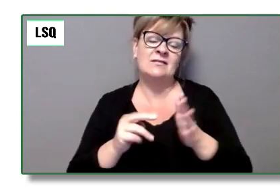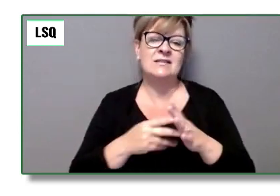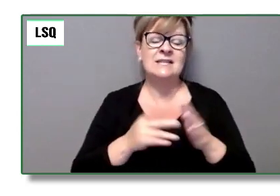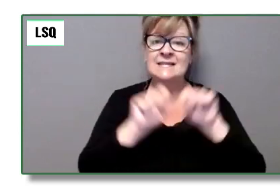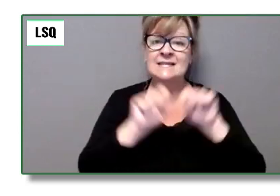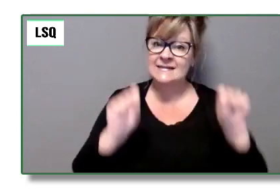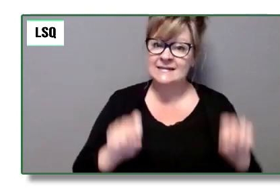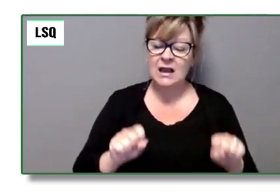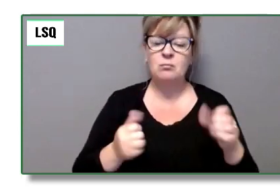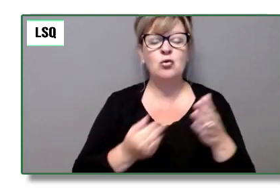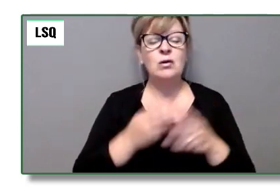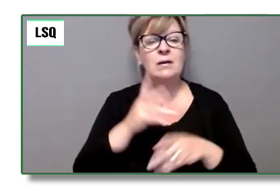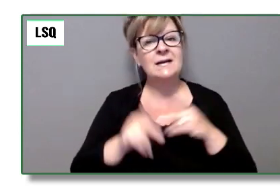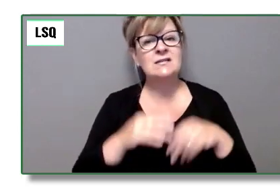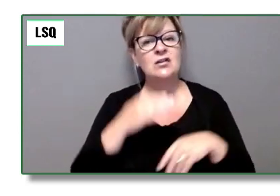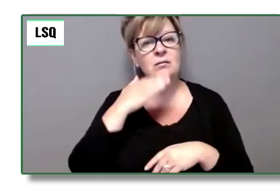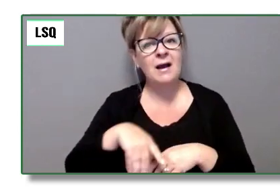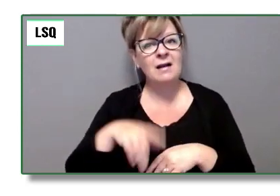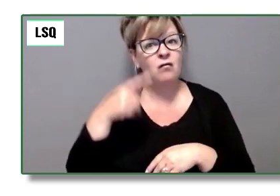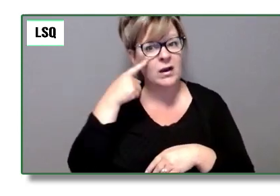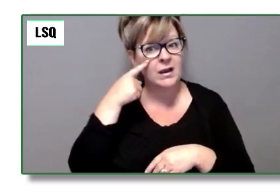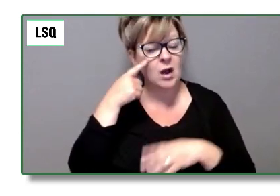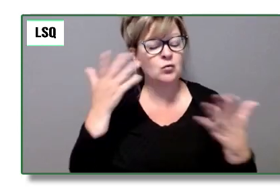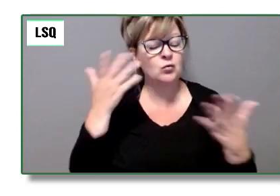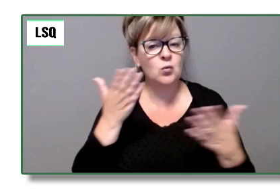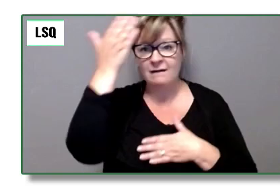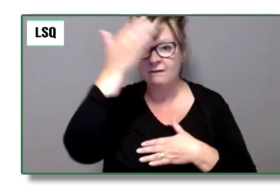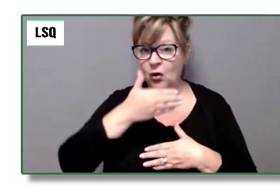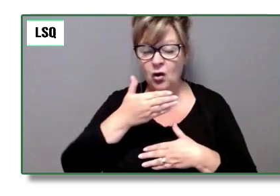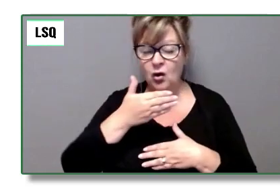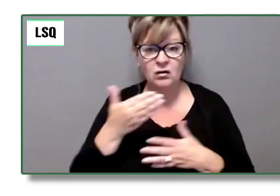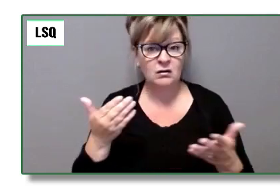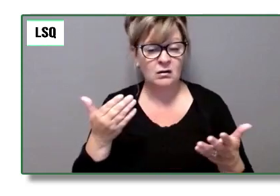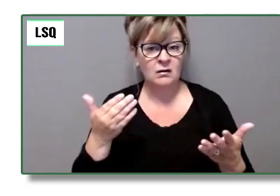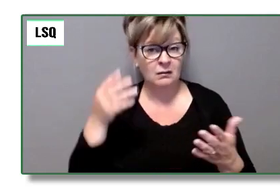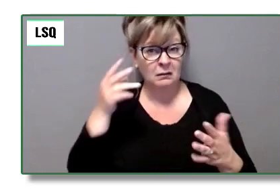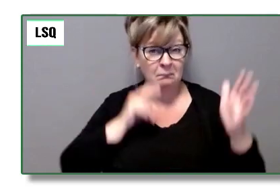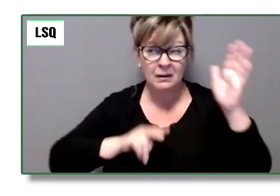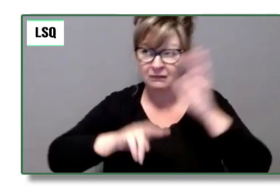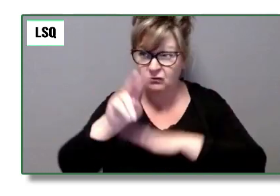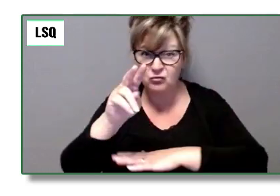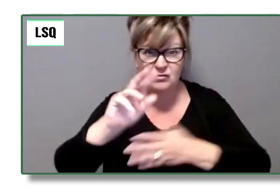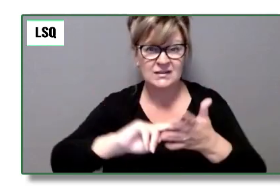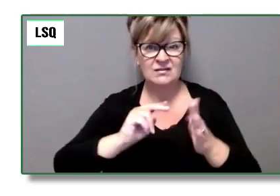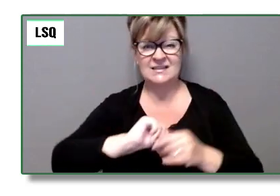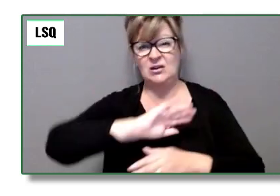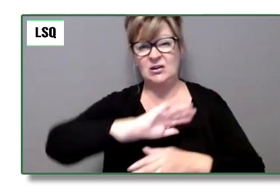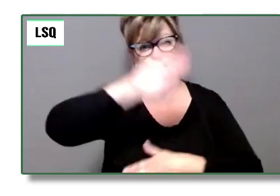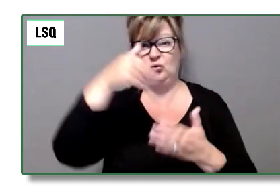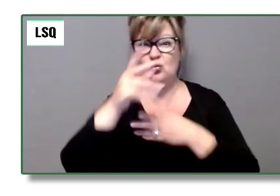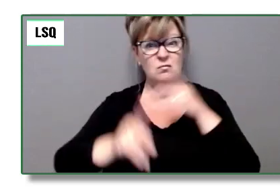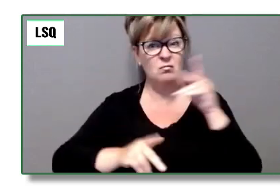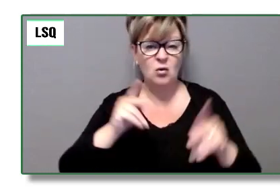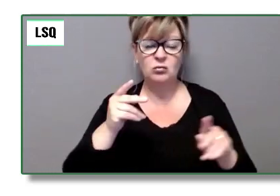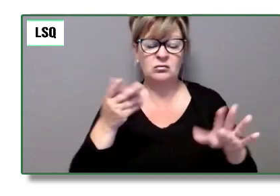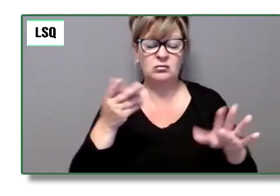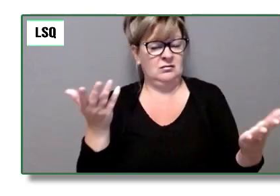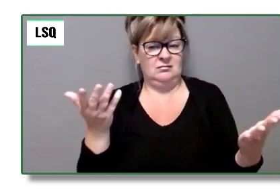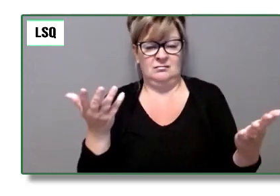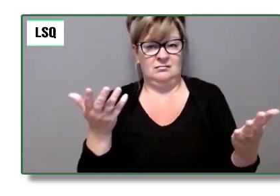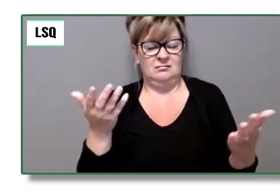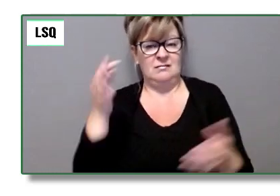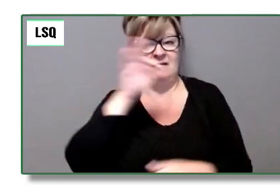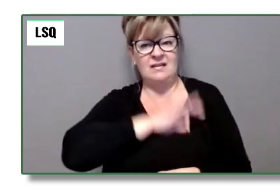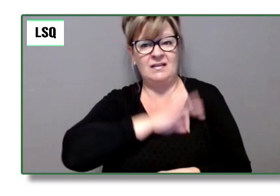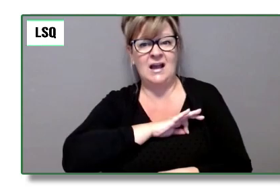avoir accès à ces appareils GPS, également des routes téléchargeables avec des points de repère, des informations